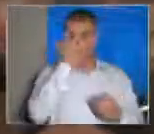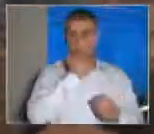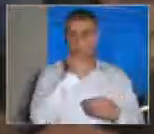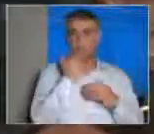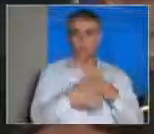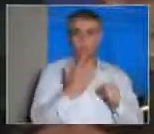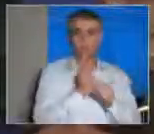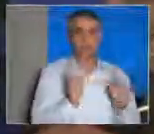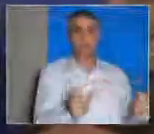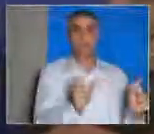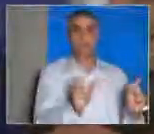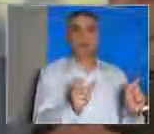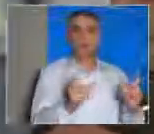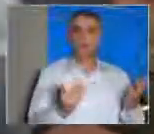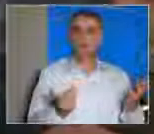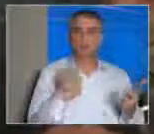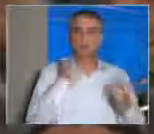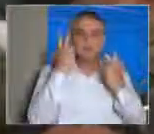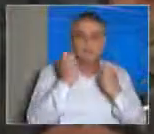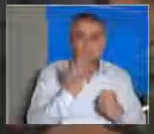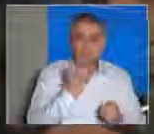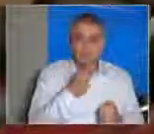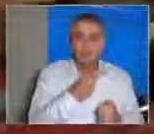בסופו של דבר הצליח לעשות את זה. כלומר, הציפייה